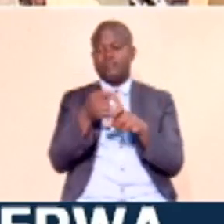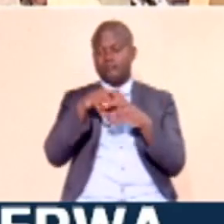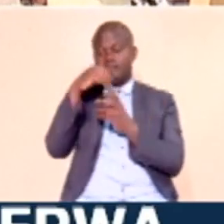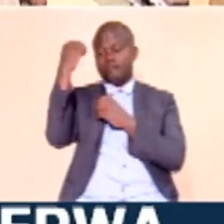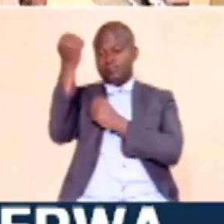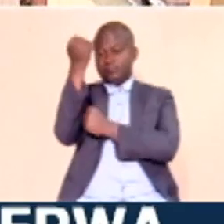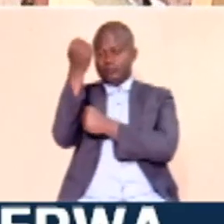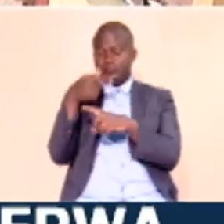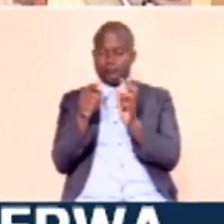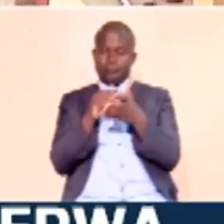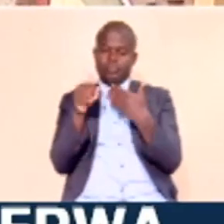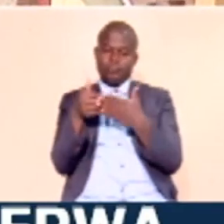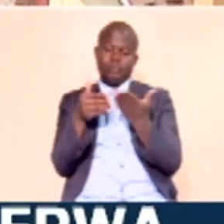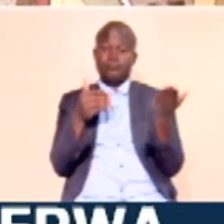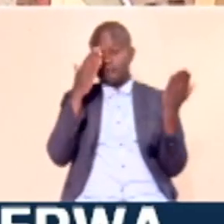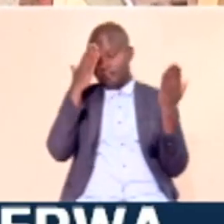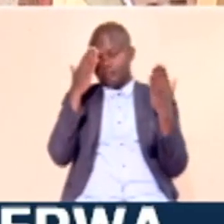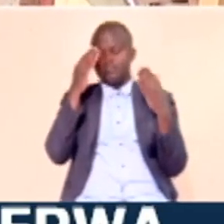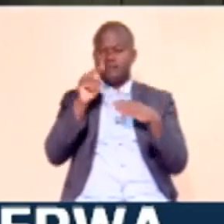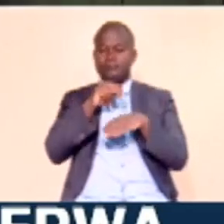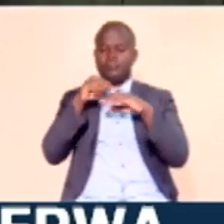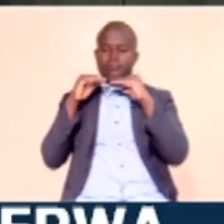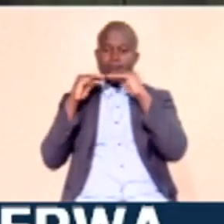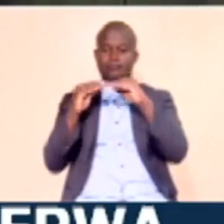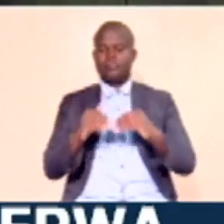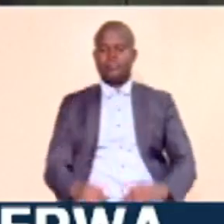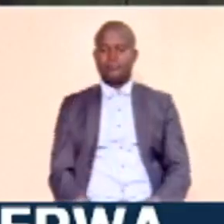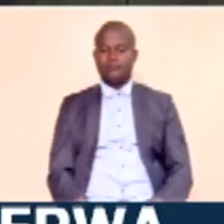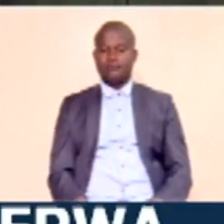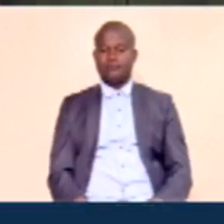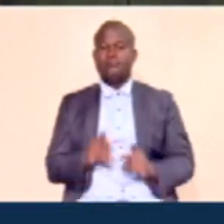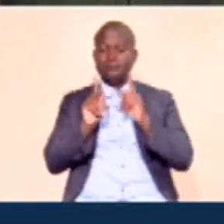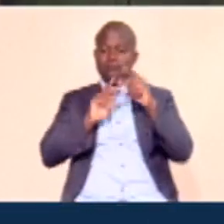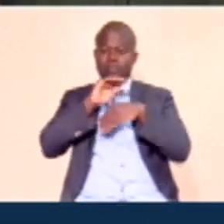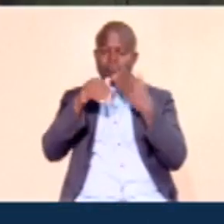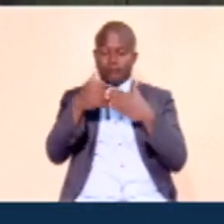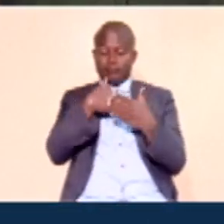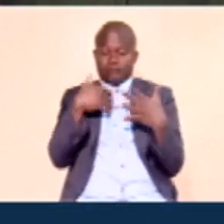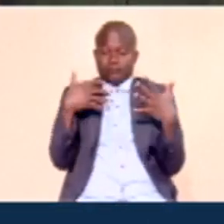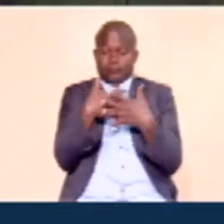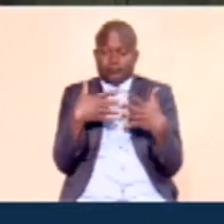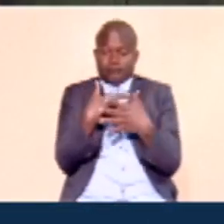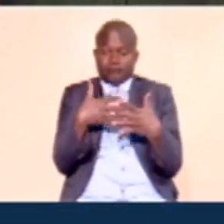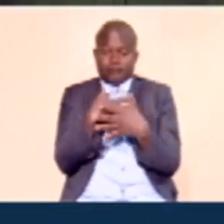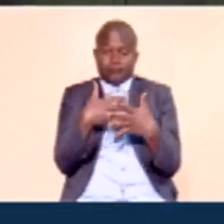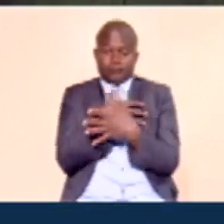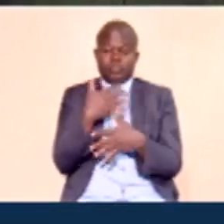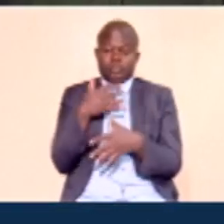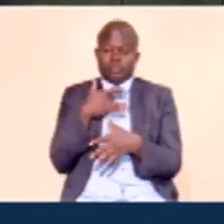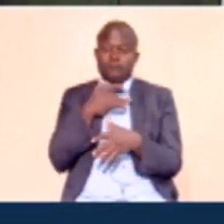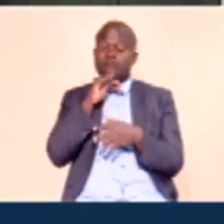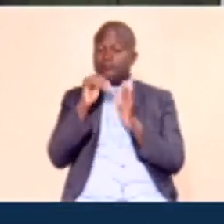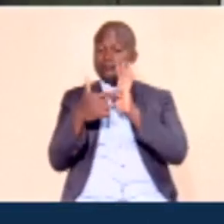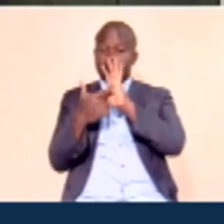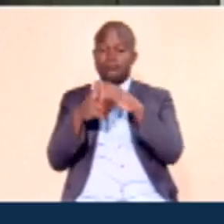imihigo ndetse bikanamenyekana ku rwego rw'igihugu. Buri wese aba yumva afite ubwoba, aba yumva atari bugaragare